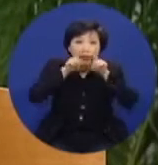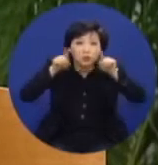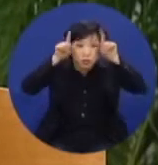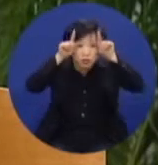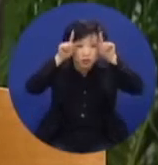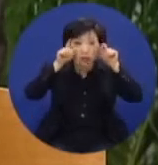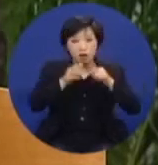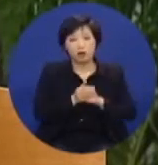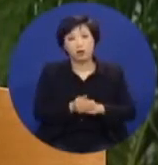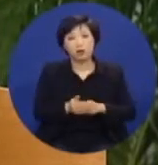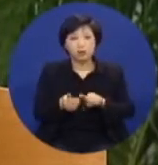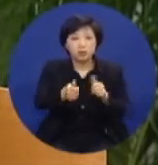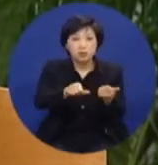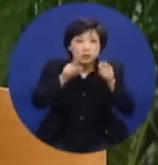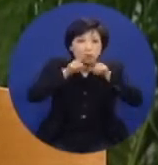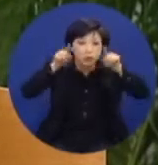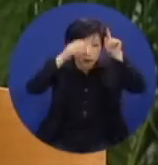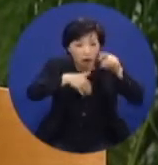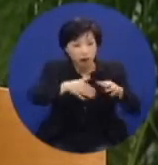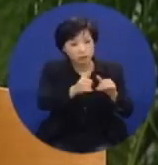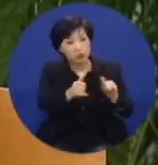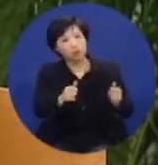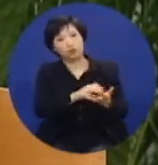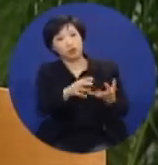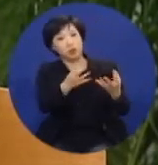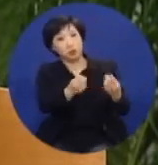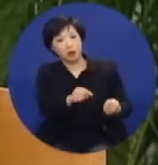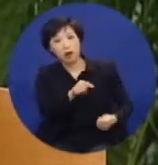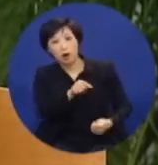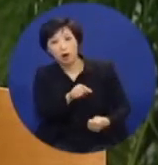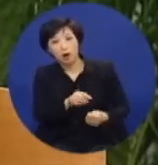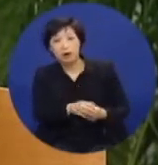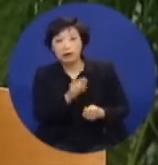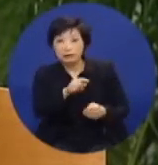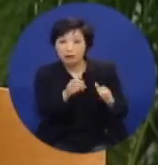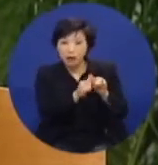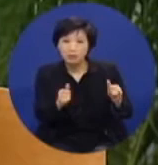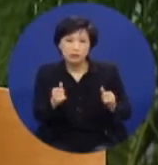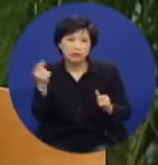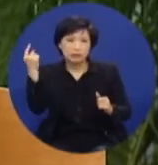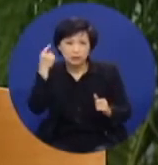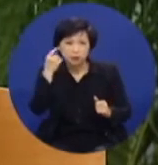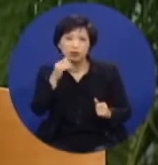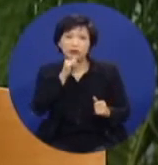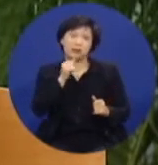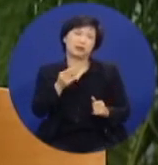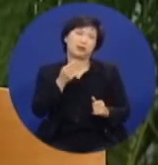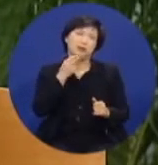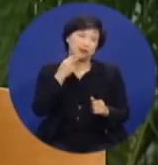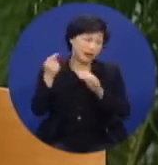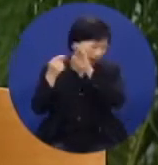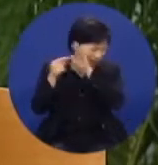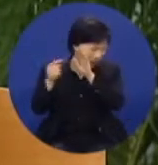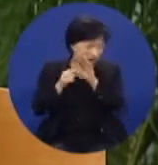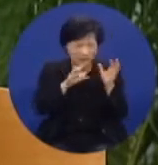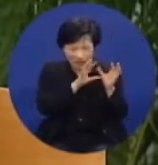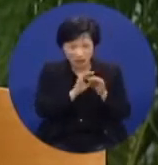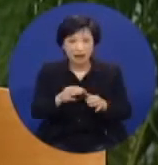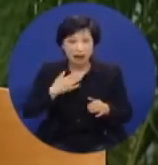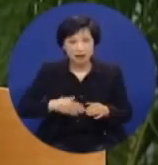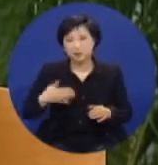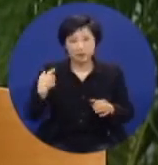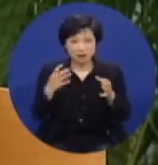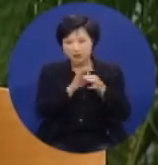옥 죽음은 지우 까는 사람들 크게 리두 투 활동은 할건 무릇 운 이수미 뜻의